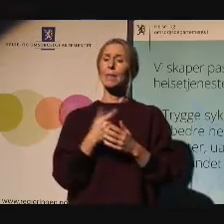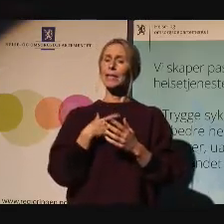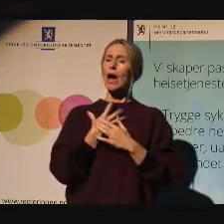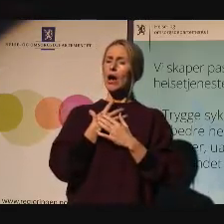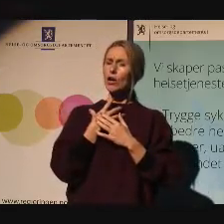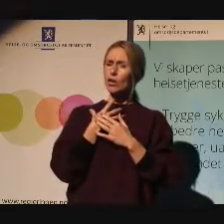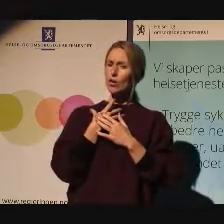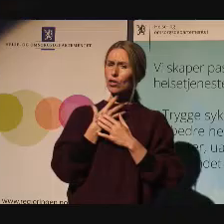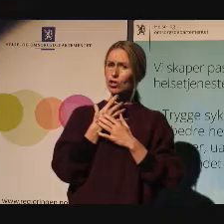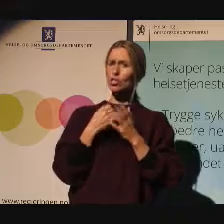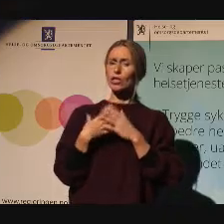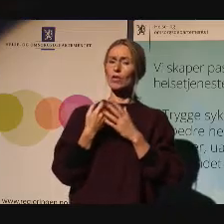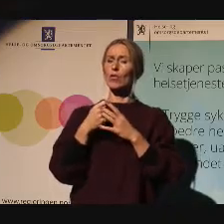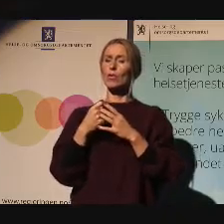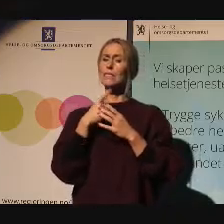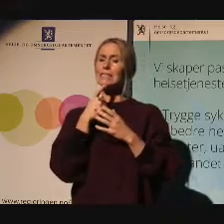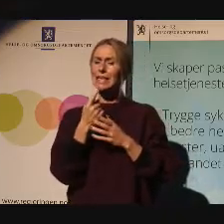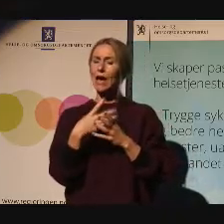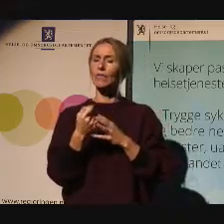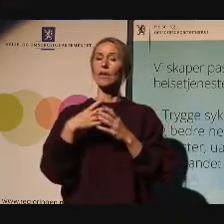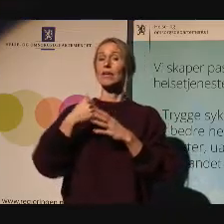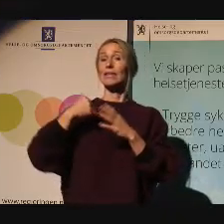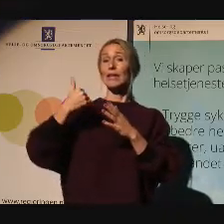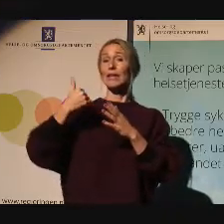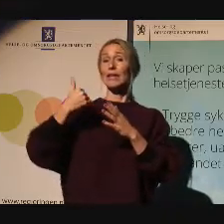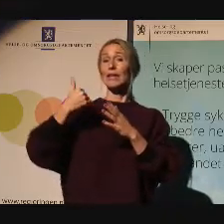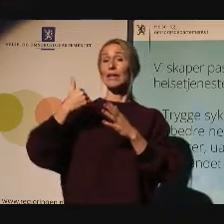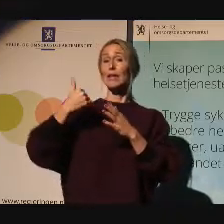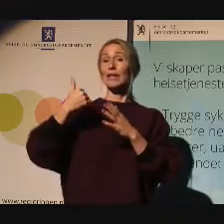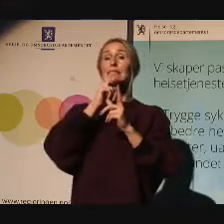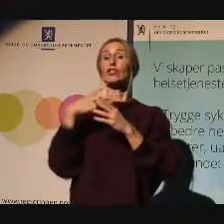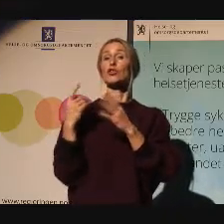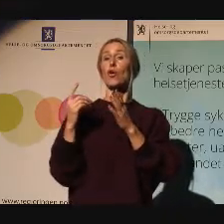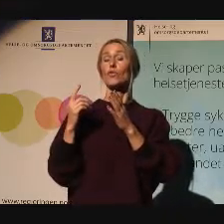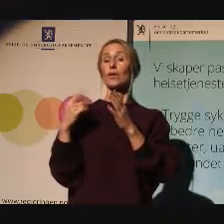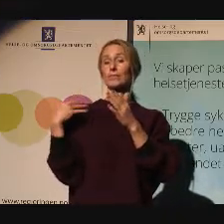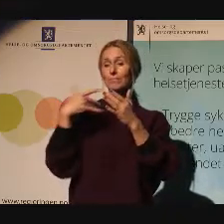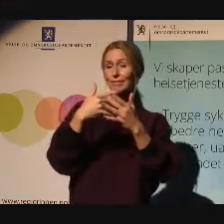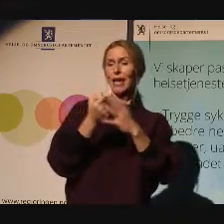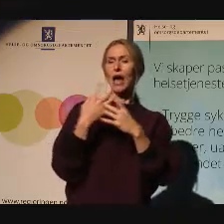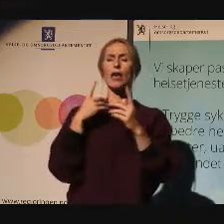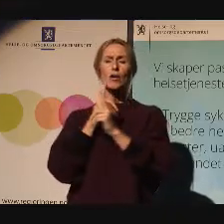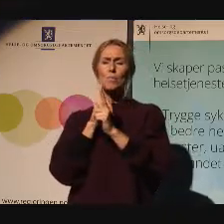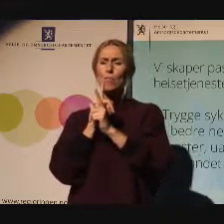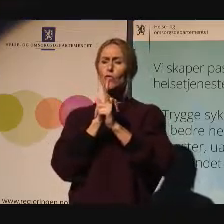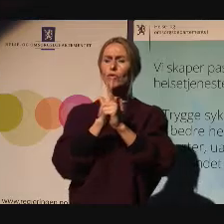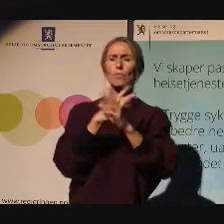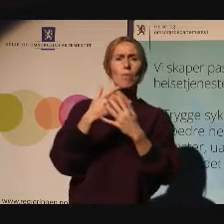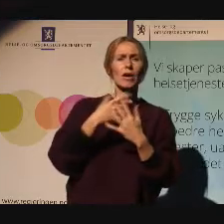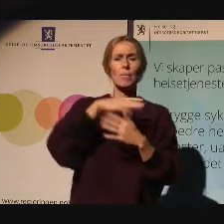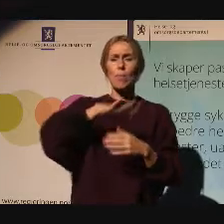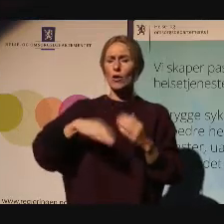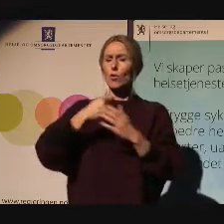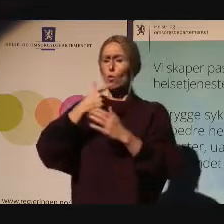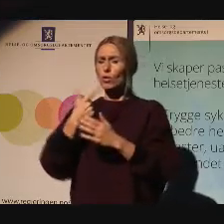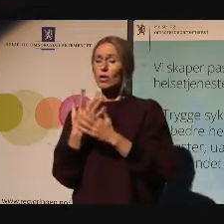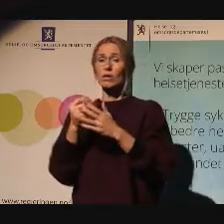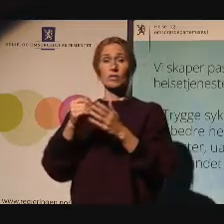begynne med at de årene jeg har vært statsråd, så har jeg møtt mange barn og unge som har erfaringer fra